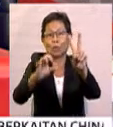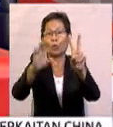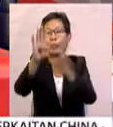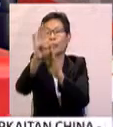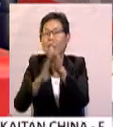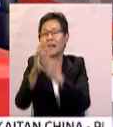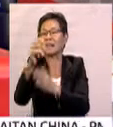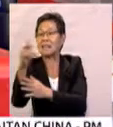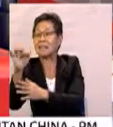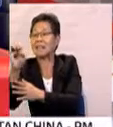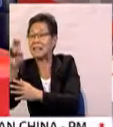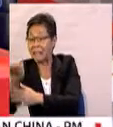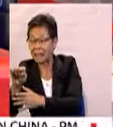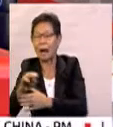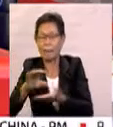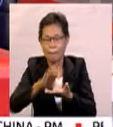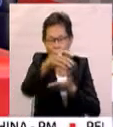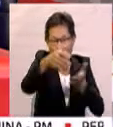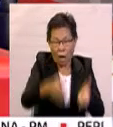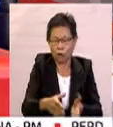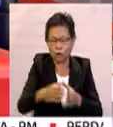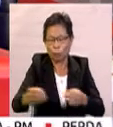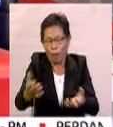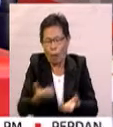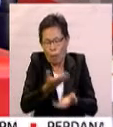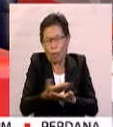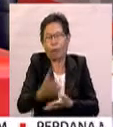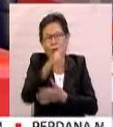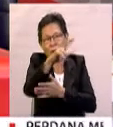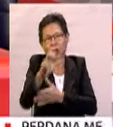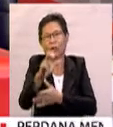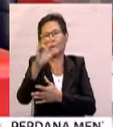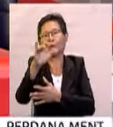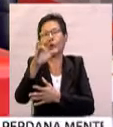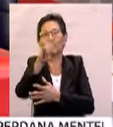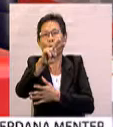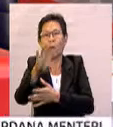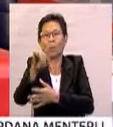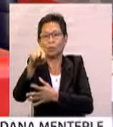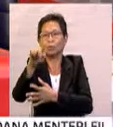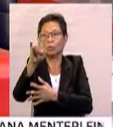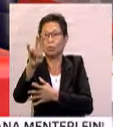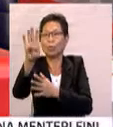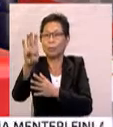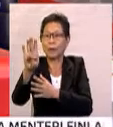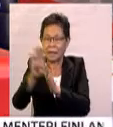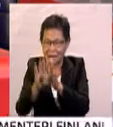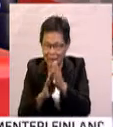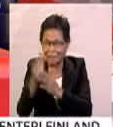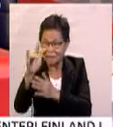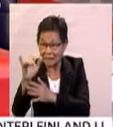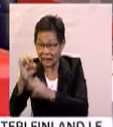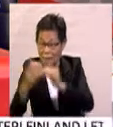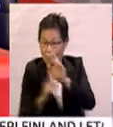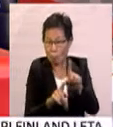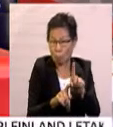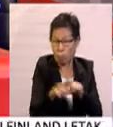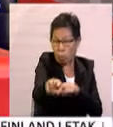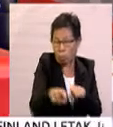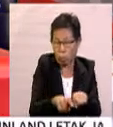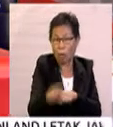bilion yen tetapi pelabur jepun yang mahu membeli sebanyak 324.7 bilion Yen melebihi